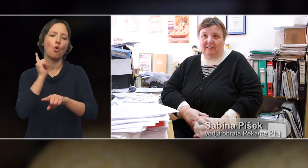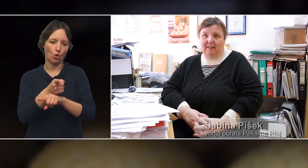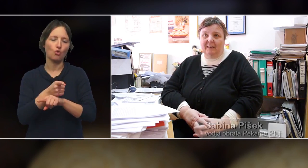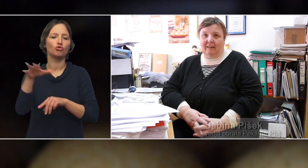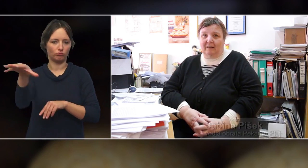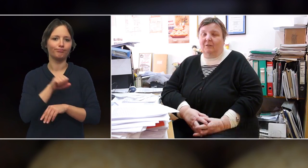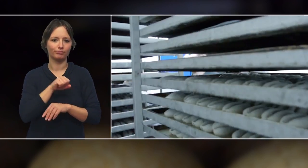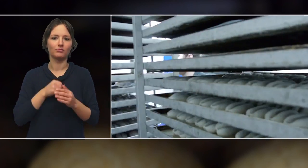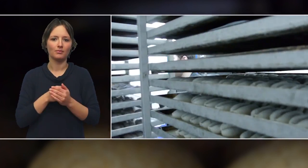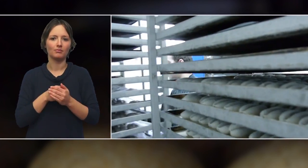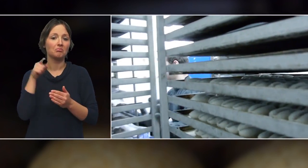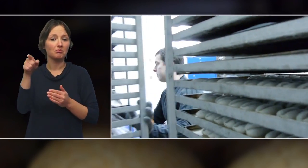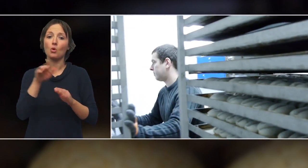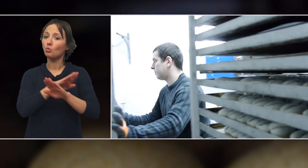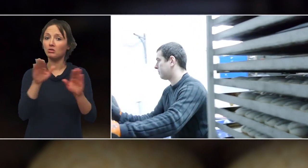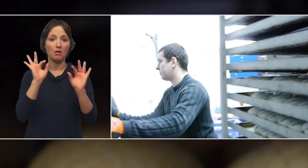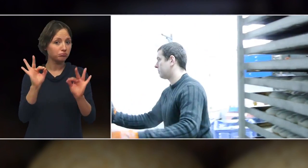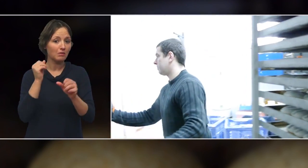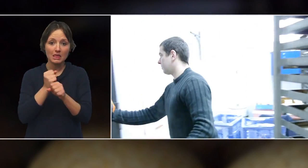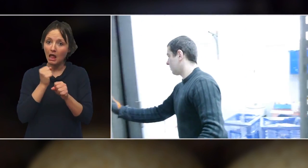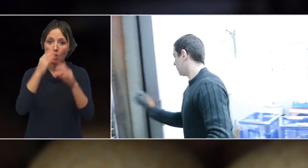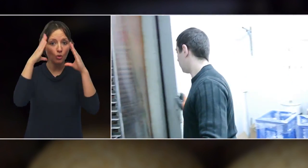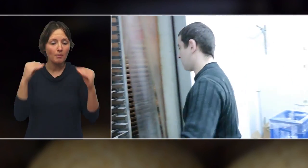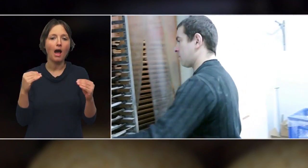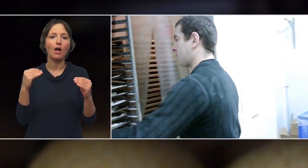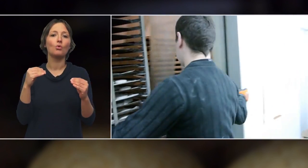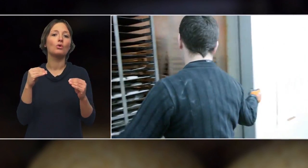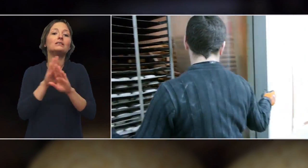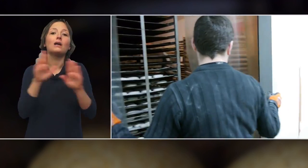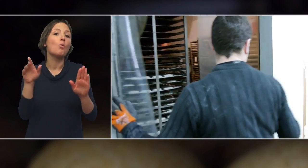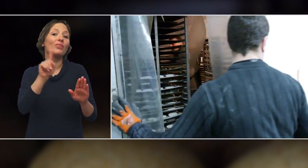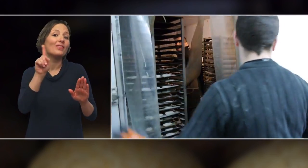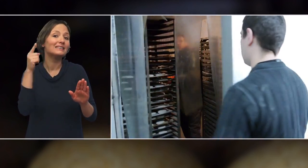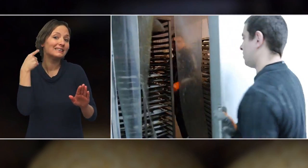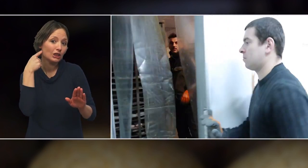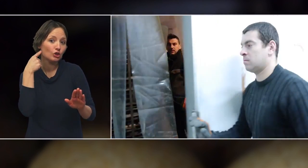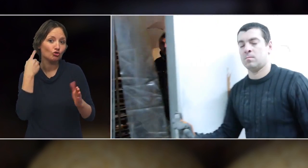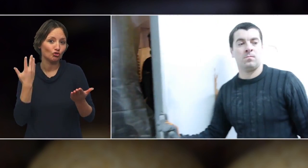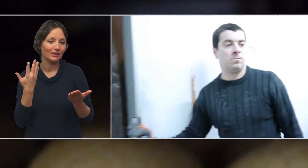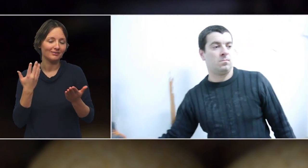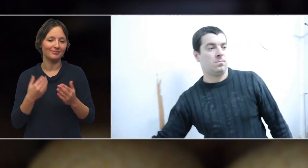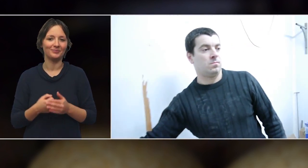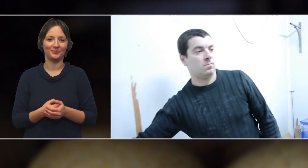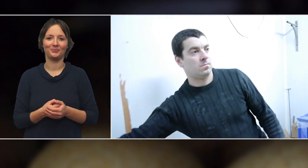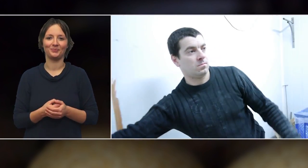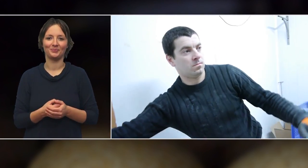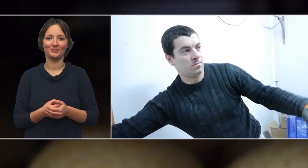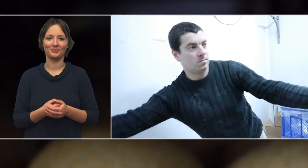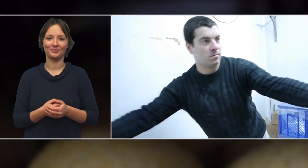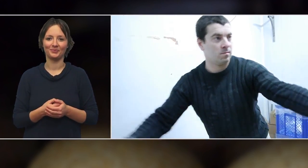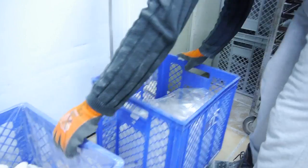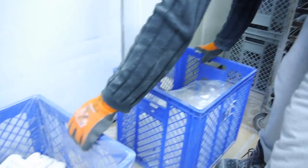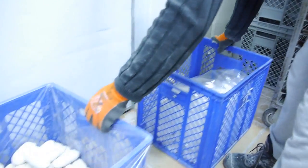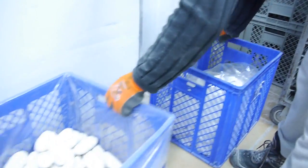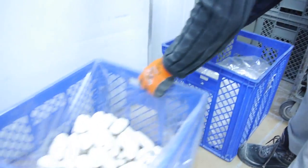z tako, vse drugače z njim lahko dela, mislim, lahko vse ostalo res, da ima razne to motnje, da se pač ne